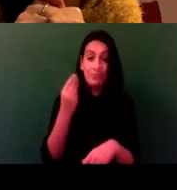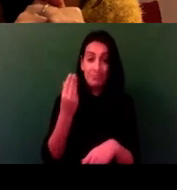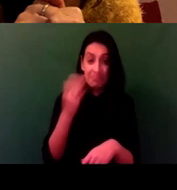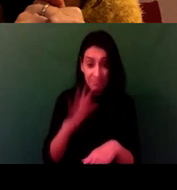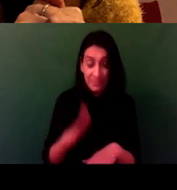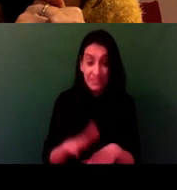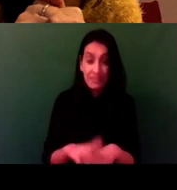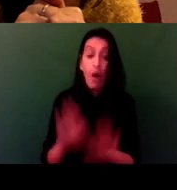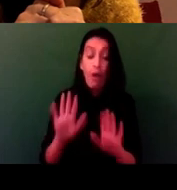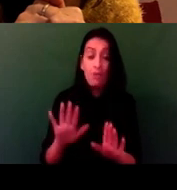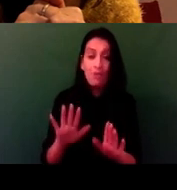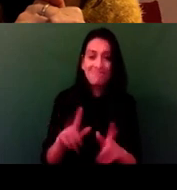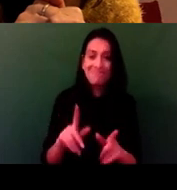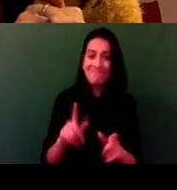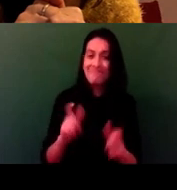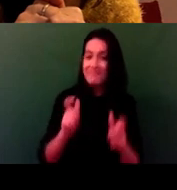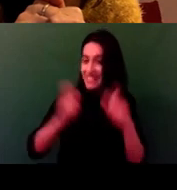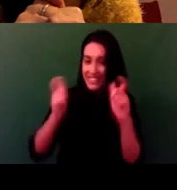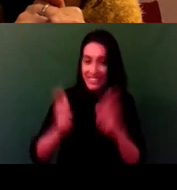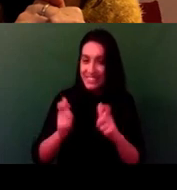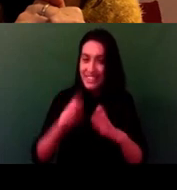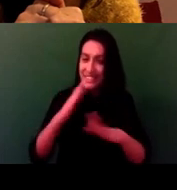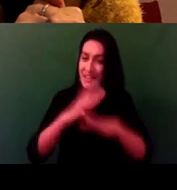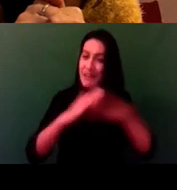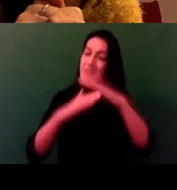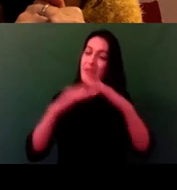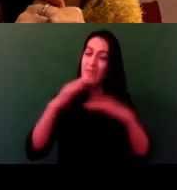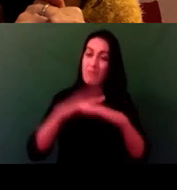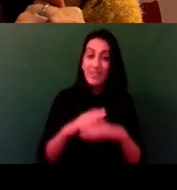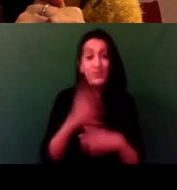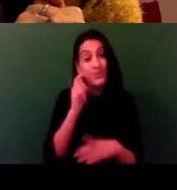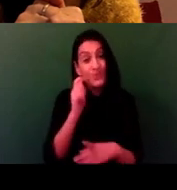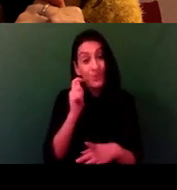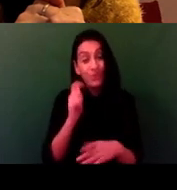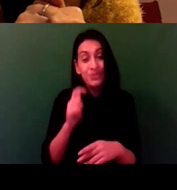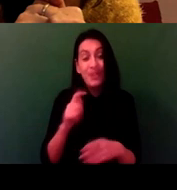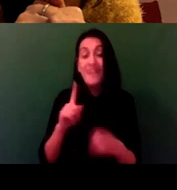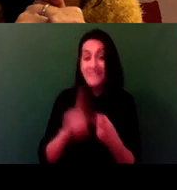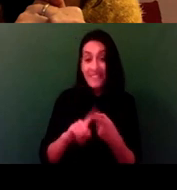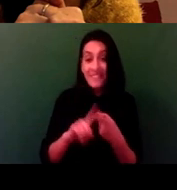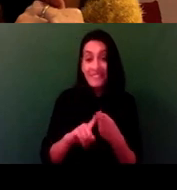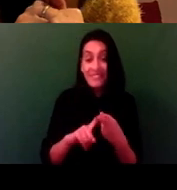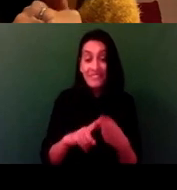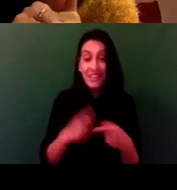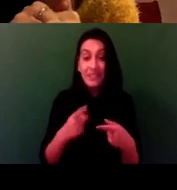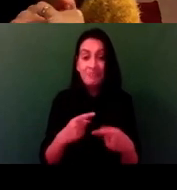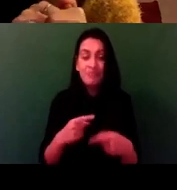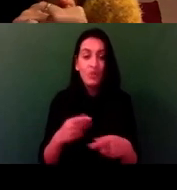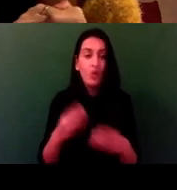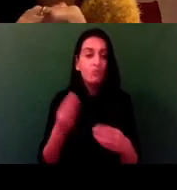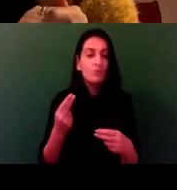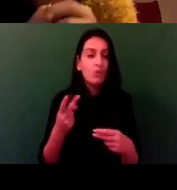yüzden onlara karşı hep açık olmamız ve bunlara daha açık yaklaşmamız gerektiğini düşünüyorum.